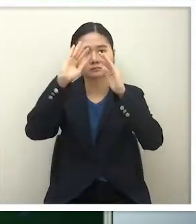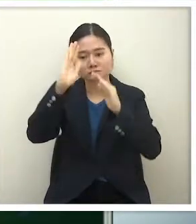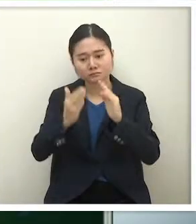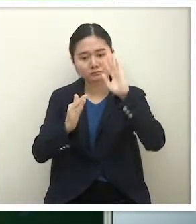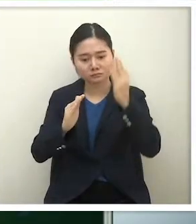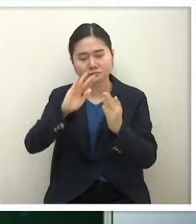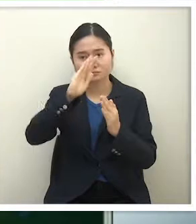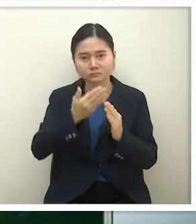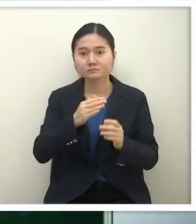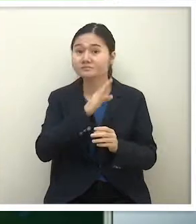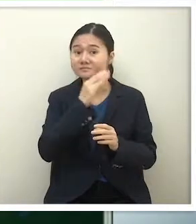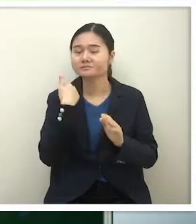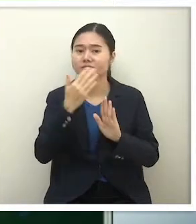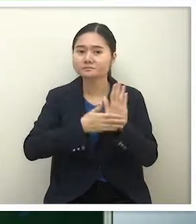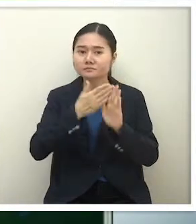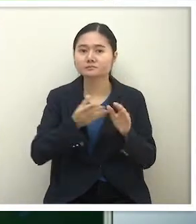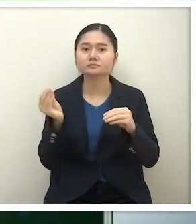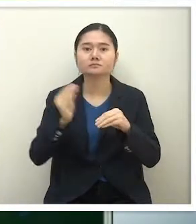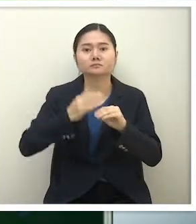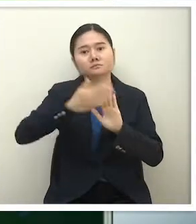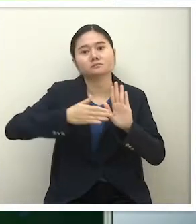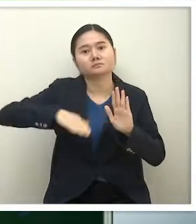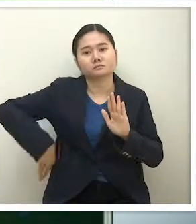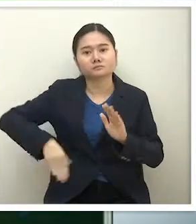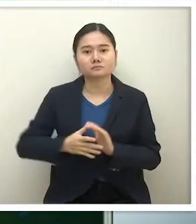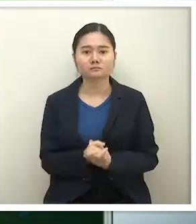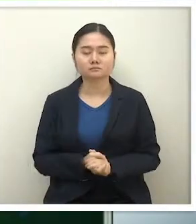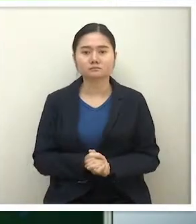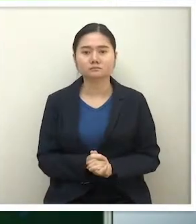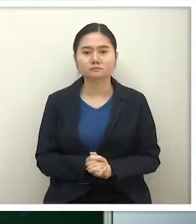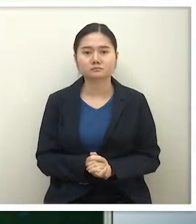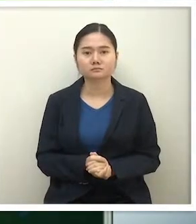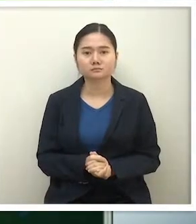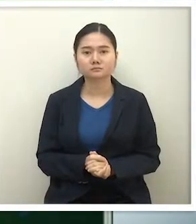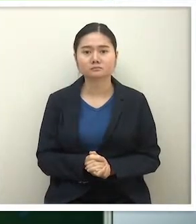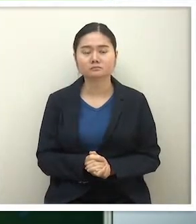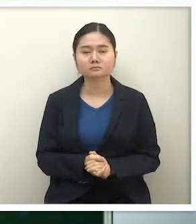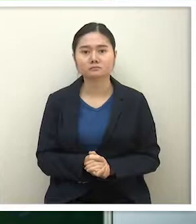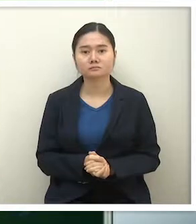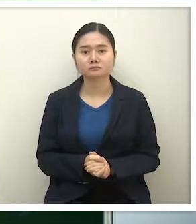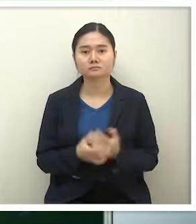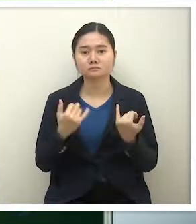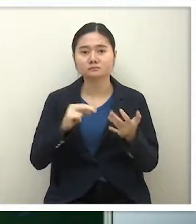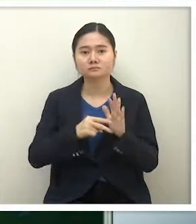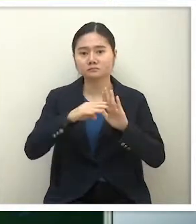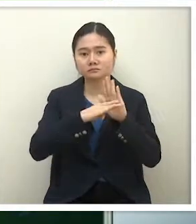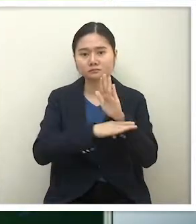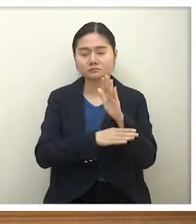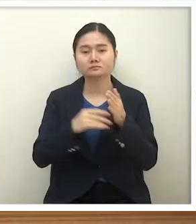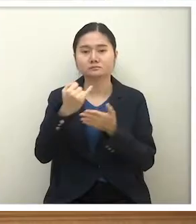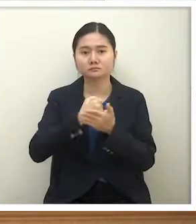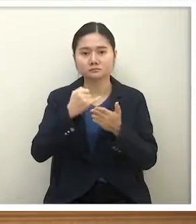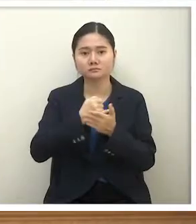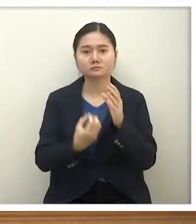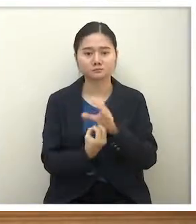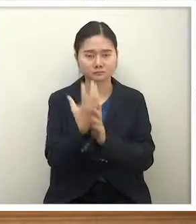างเงี้ยถ้ามีฉากก็ค่อยมาใส่ฉากเห็นไหมนี่คือขั้นตอนการวาด